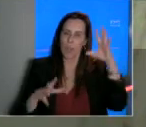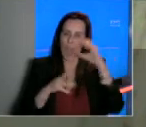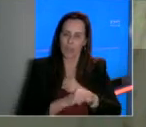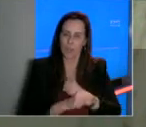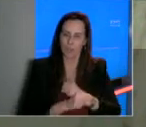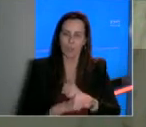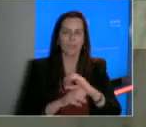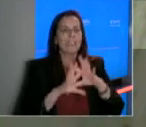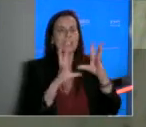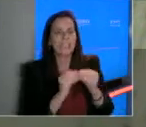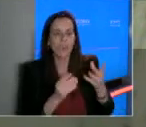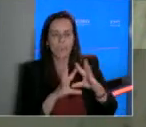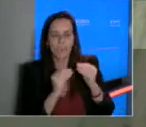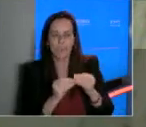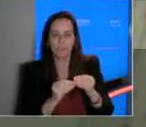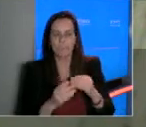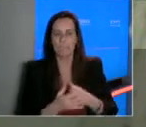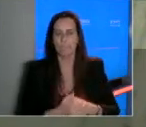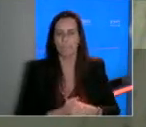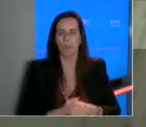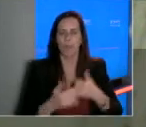של... סיכום בבקשה.